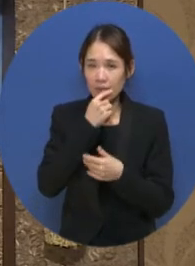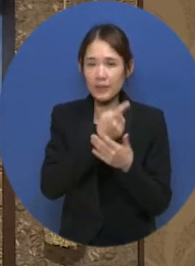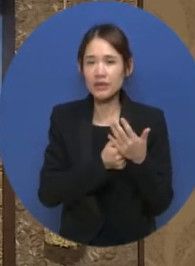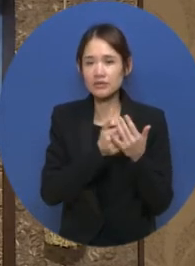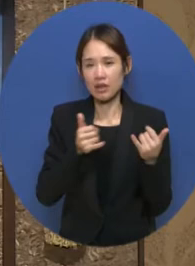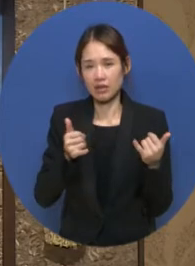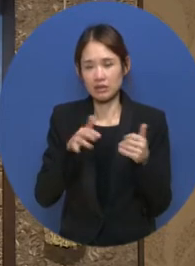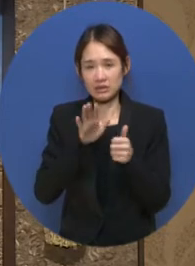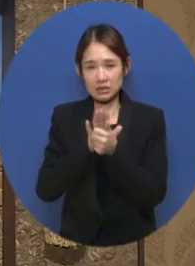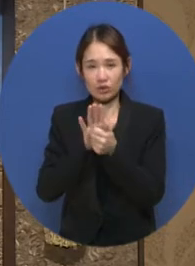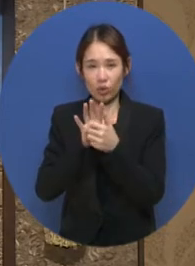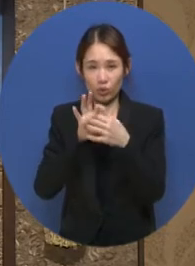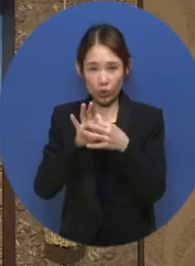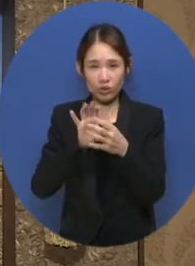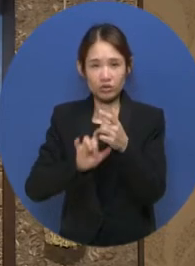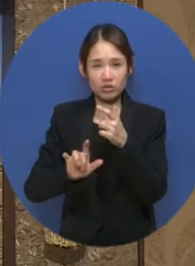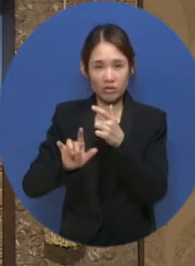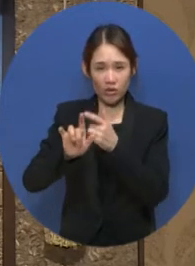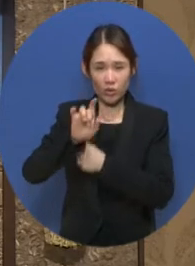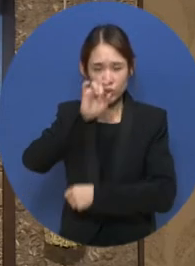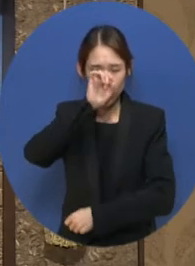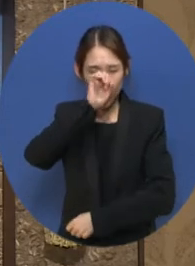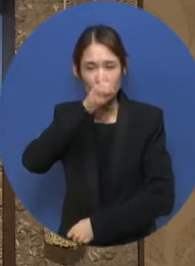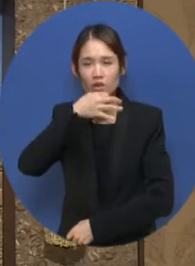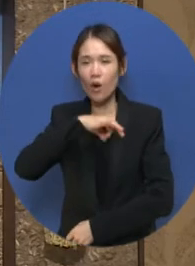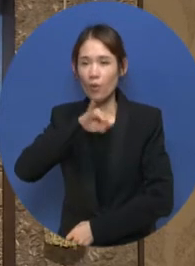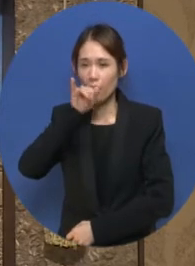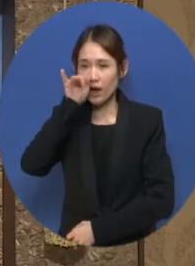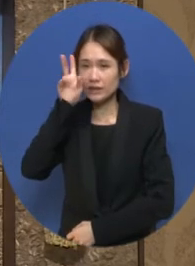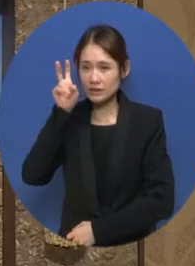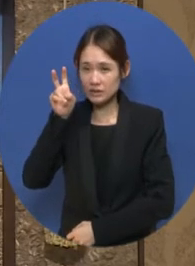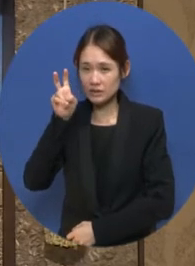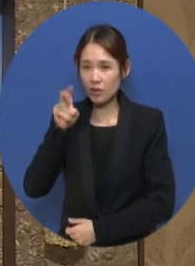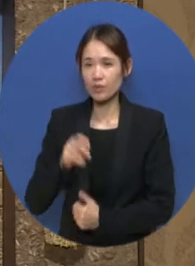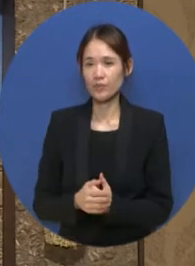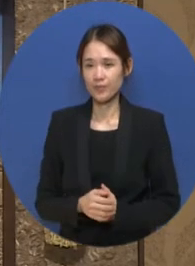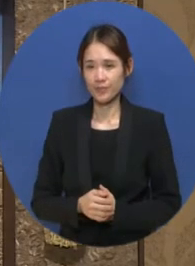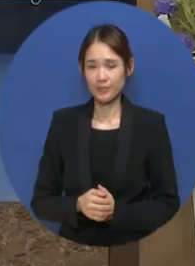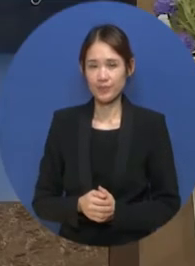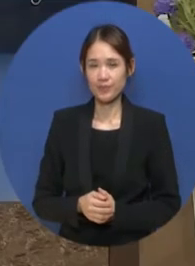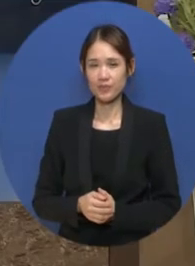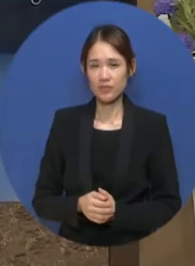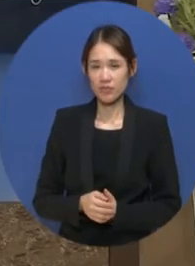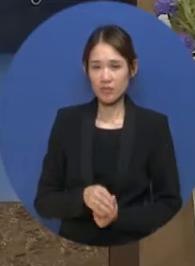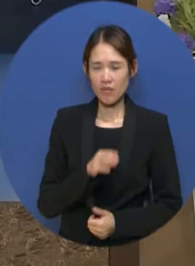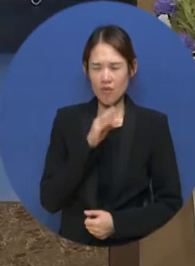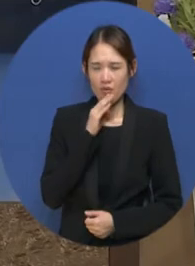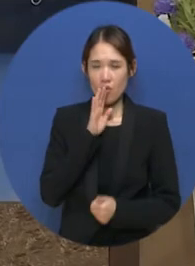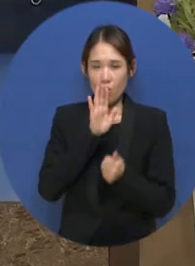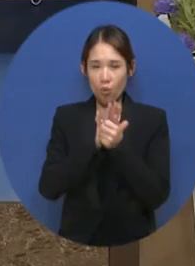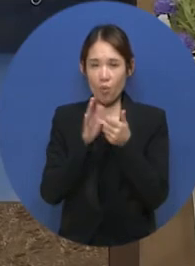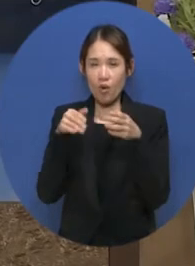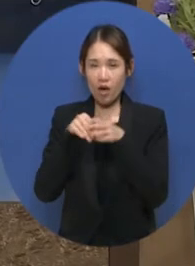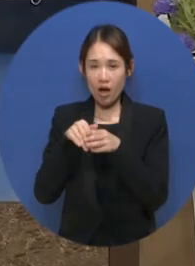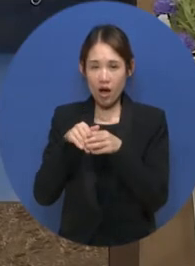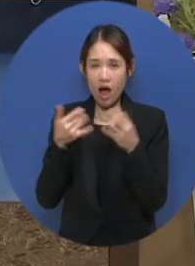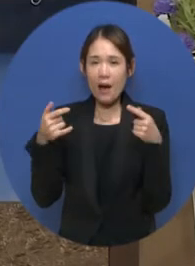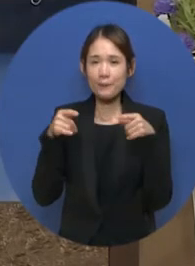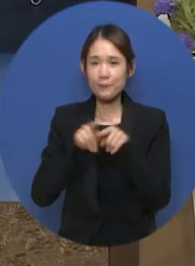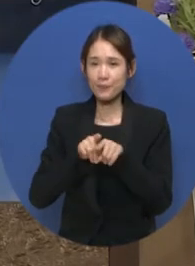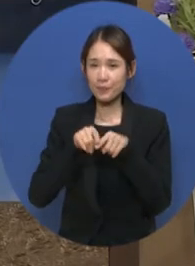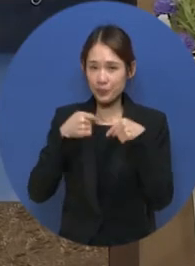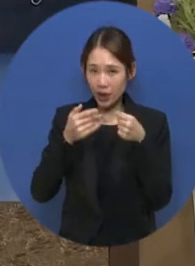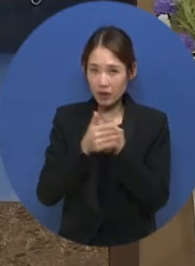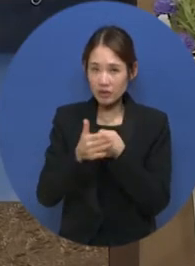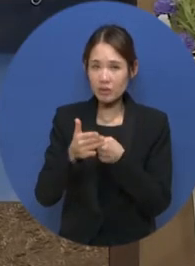대한 지원 있어서는 훨씬 더 나은 효과를 가져올 수 있을 것 같습니다 4 어 정말 그 온 후 기관이 함께 해주기 때문에